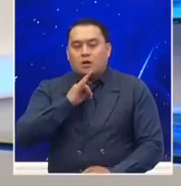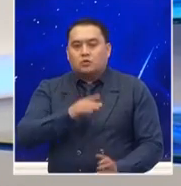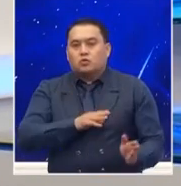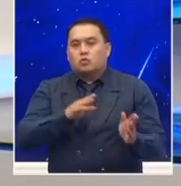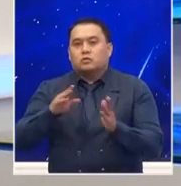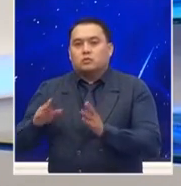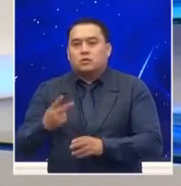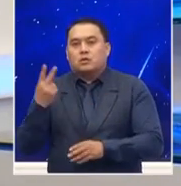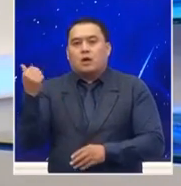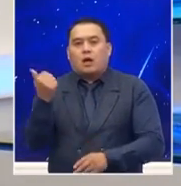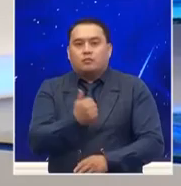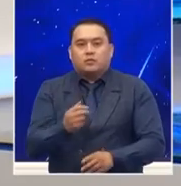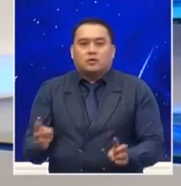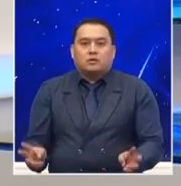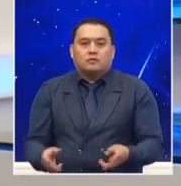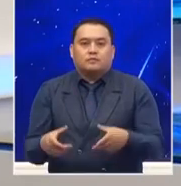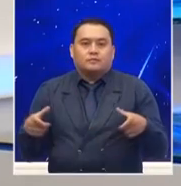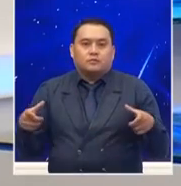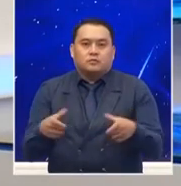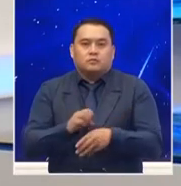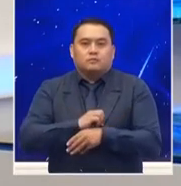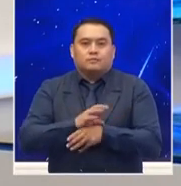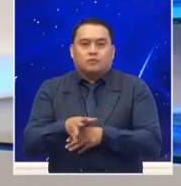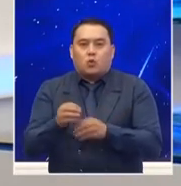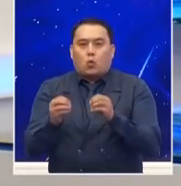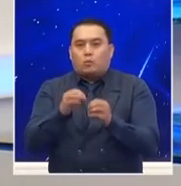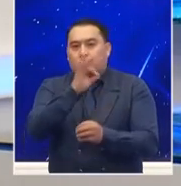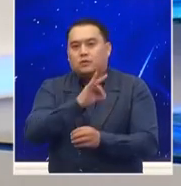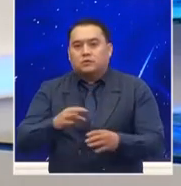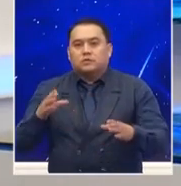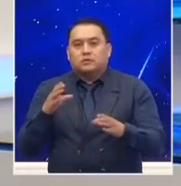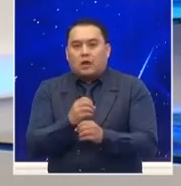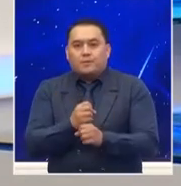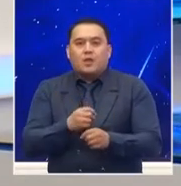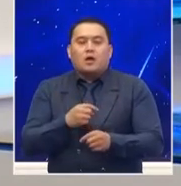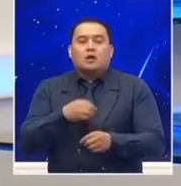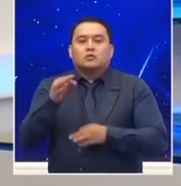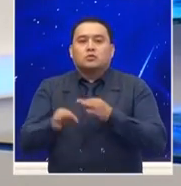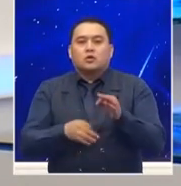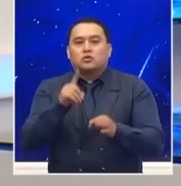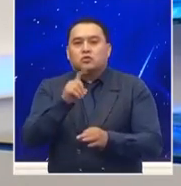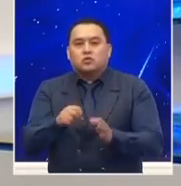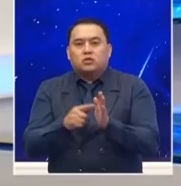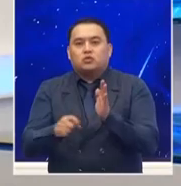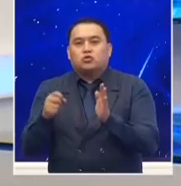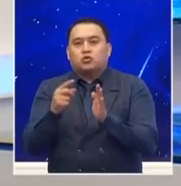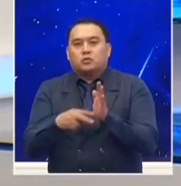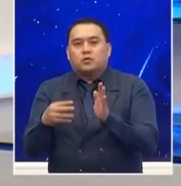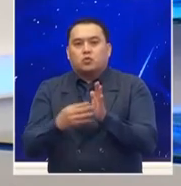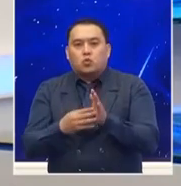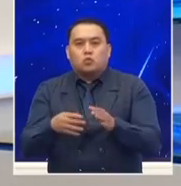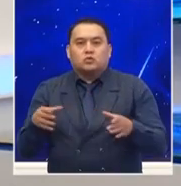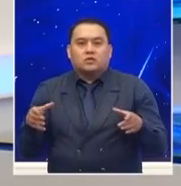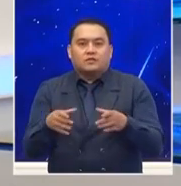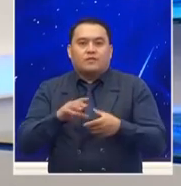өткен екі апта ішінде коронавируспен ауырғандардың саны 10%-ға өскен. Ал өткен тәулікте 729 адам COVID